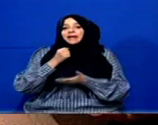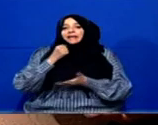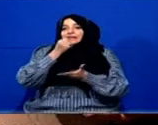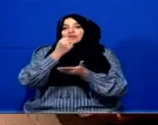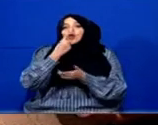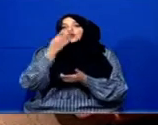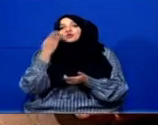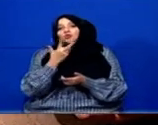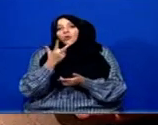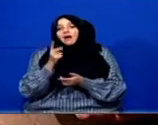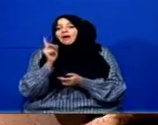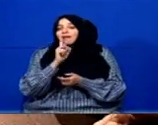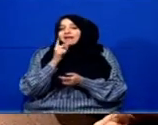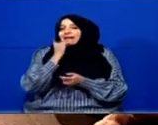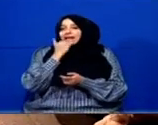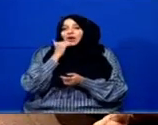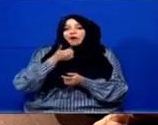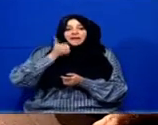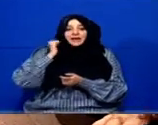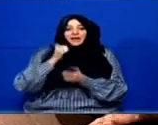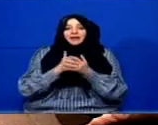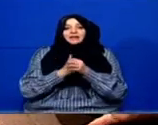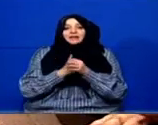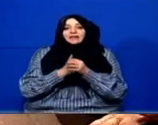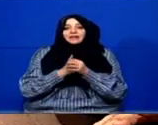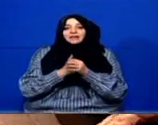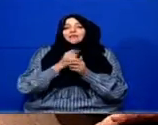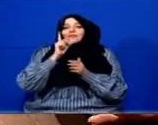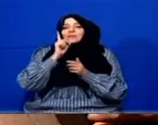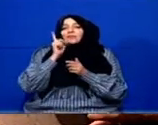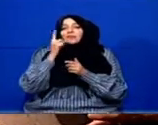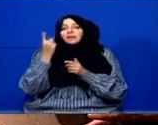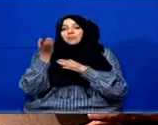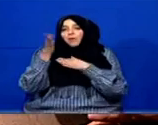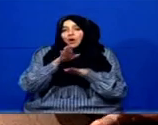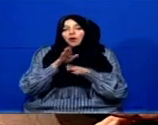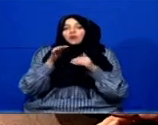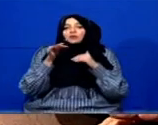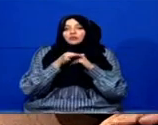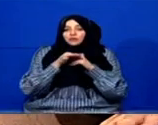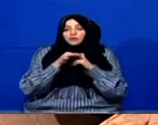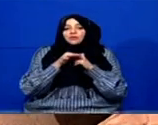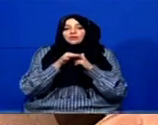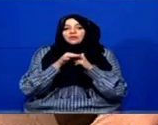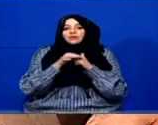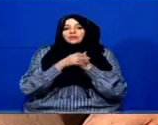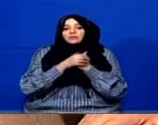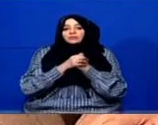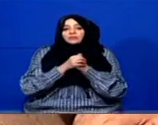المساله هي ماتت وتركت زوج واب وام واخوه فيقول الزوج واب